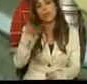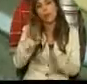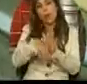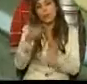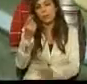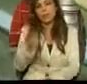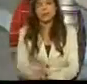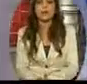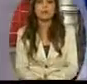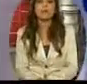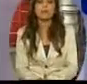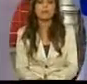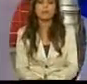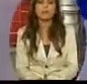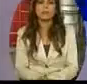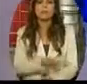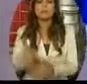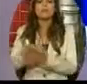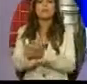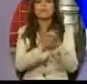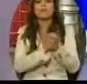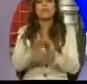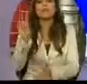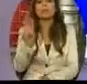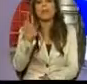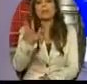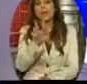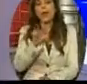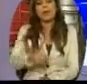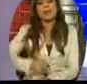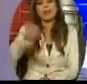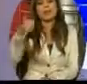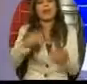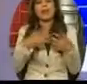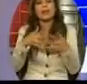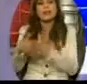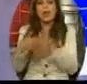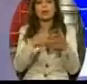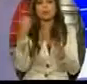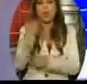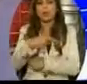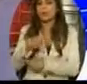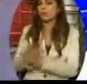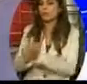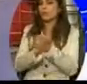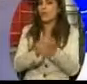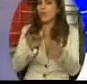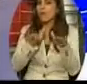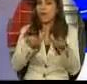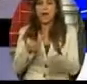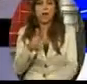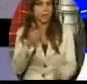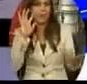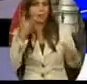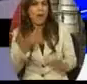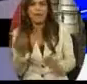את המחיר. שלום לשמואל צוראל, מנכ"ל התאחדות המלונות. שלום וברכה. טוב, אתה יודע, זה די מטורף.